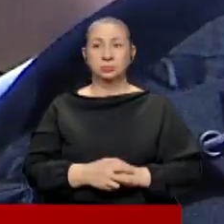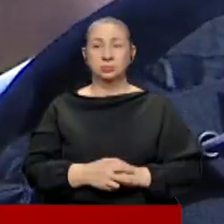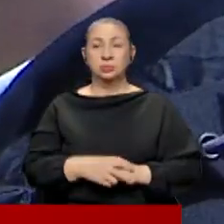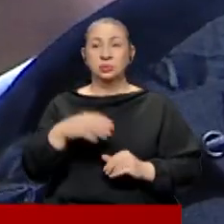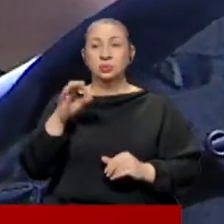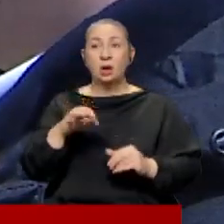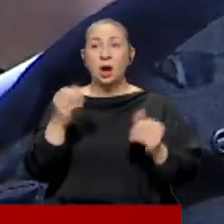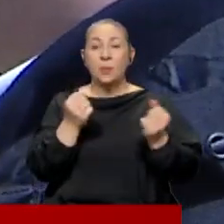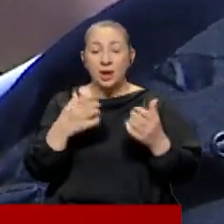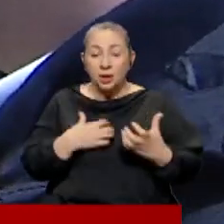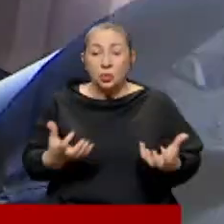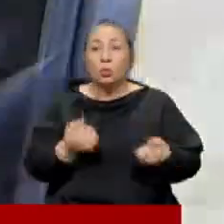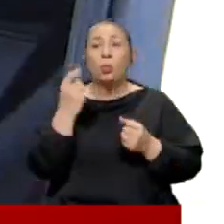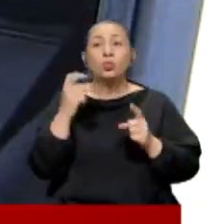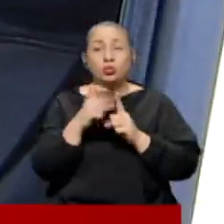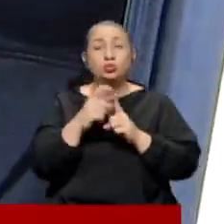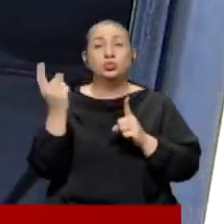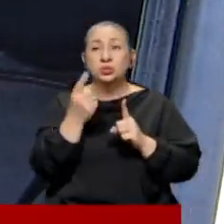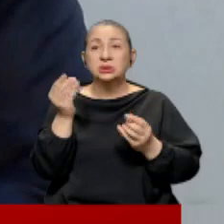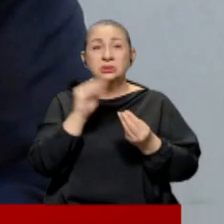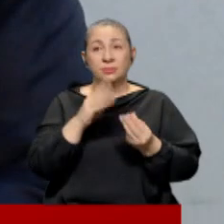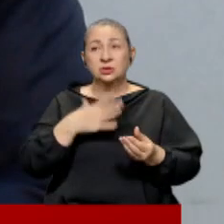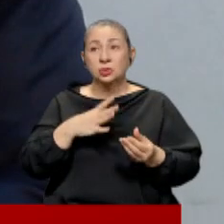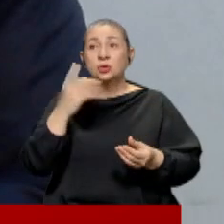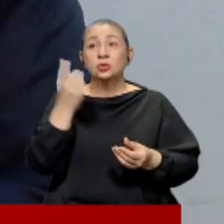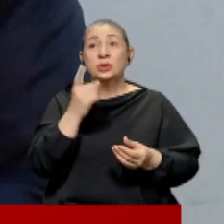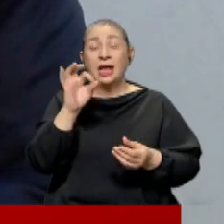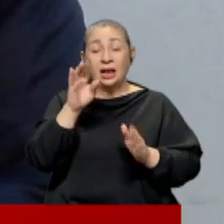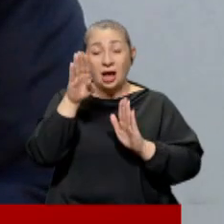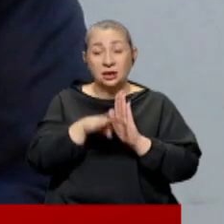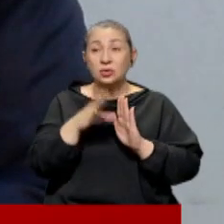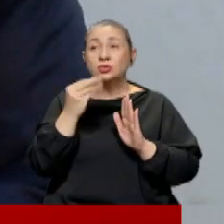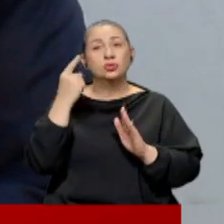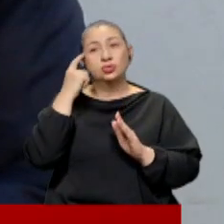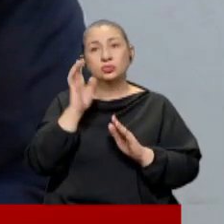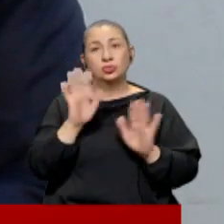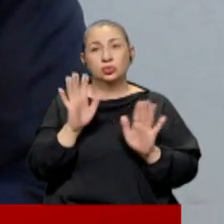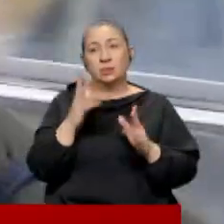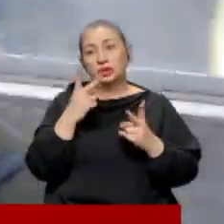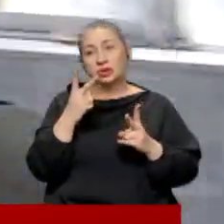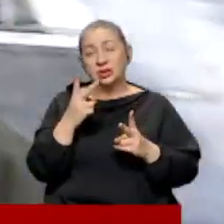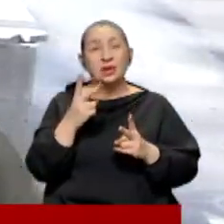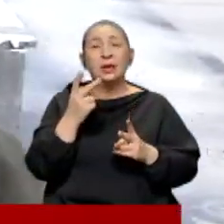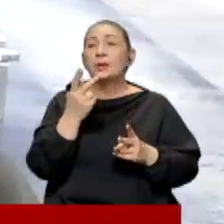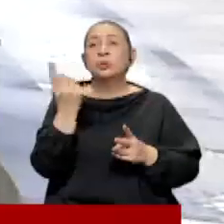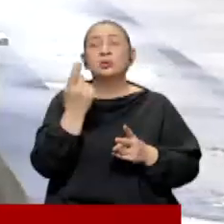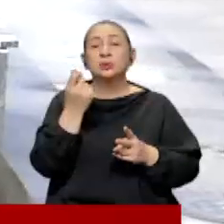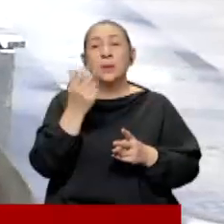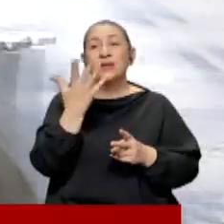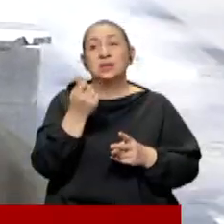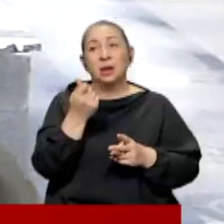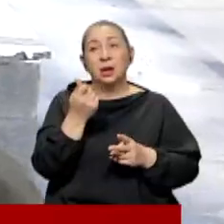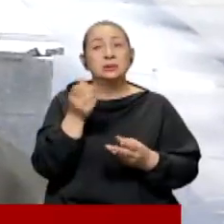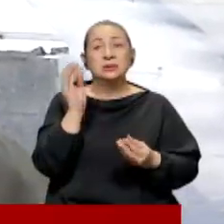Şu anda arabalar kendini kurtarmıyor işin gerçeği. Zam talebimiz var. %50'nin altında olacağını da düşünmüyorum açıkçası. Ne kadar minibüs fiyatları? 5